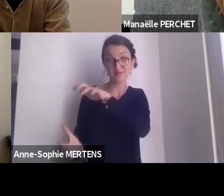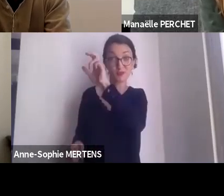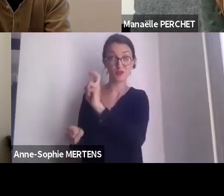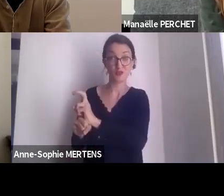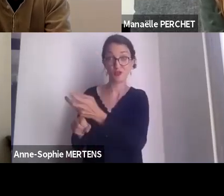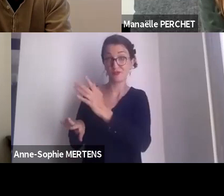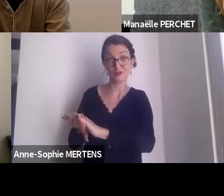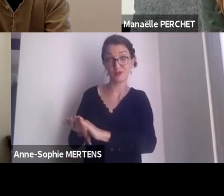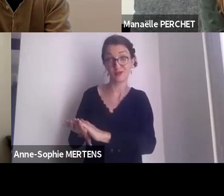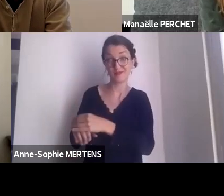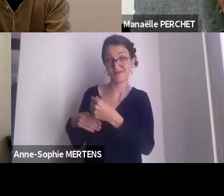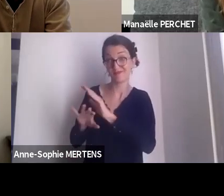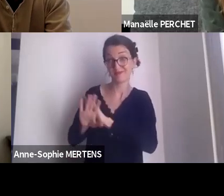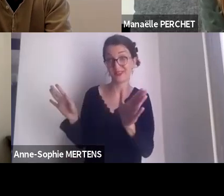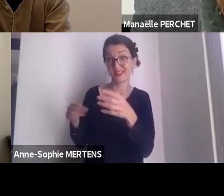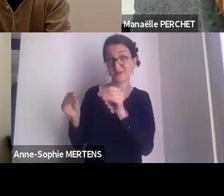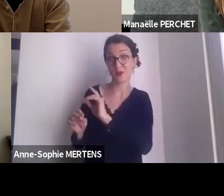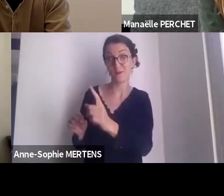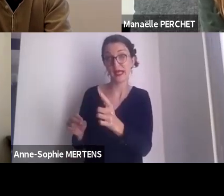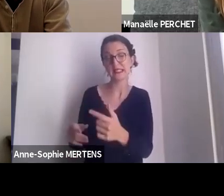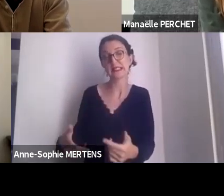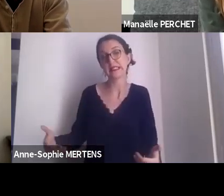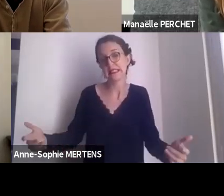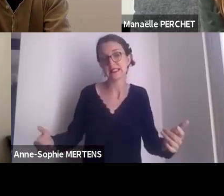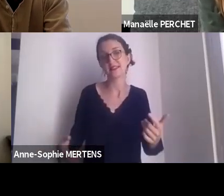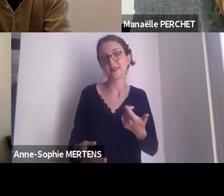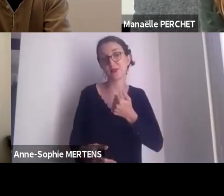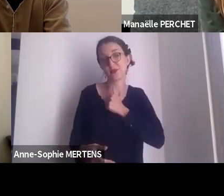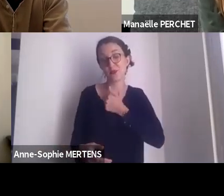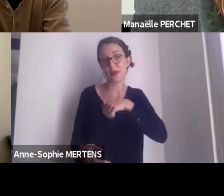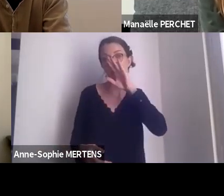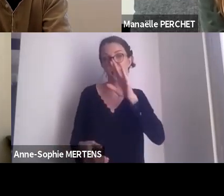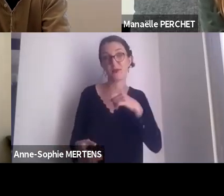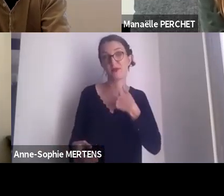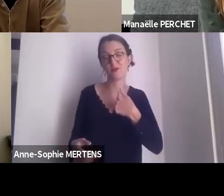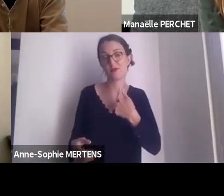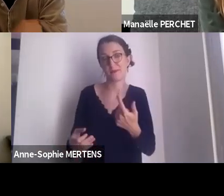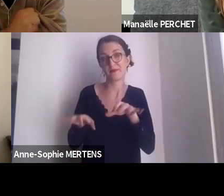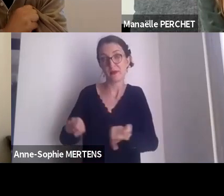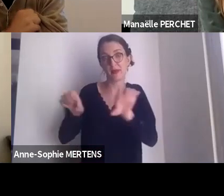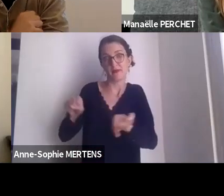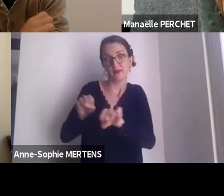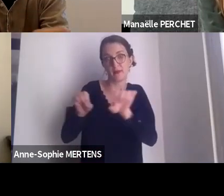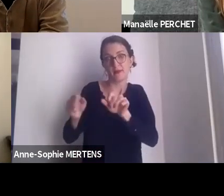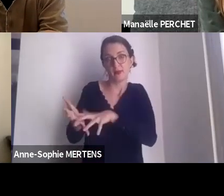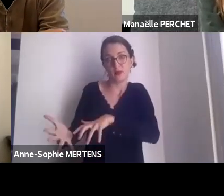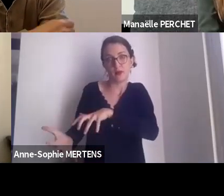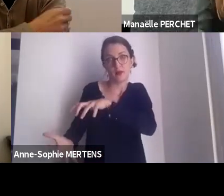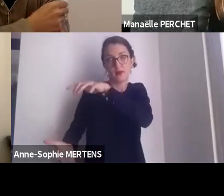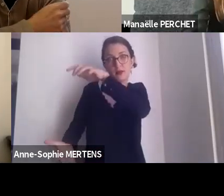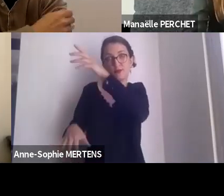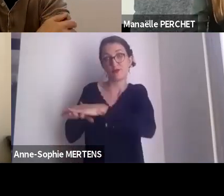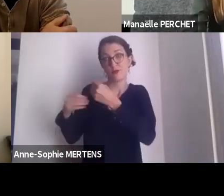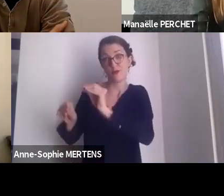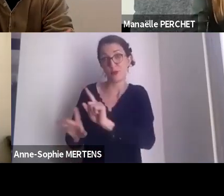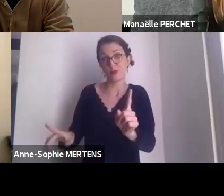côté, on s'est un peu laissé enflammer et puis pris par le temps. Donc on a fabriqué beaucoup de choses qui aujourd'hui, où il n'y a plus de besoin. Hein.